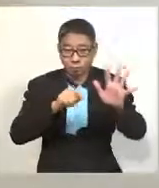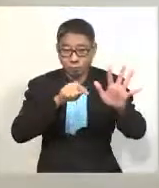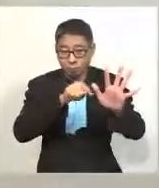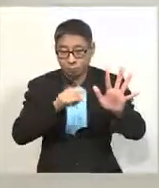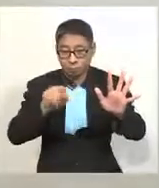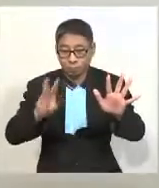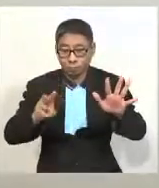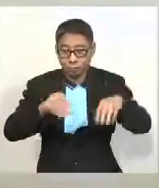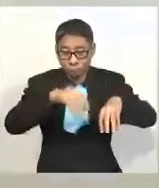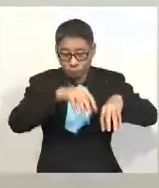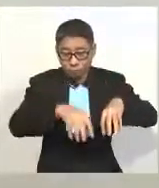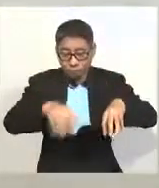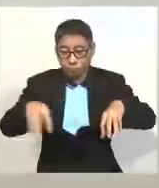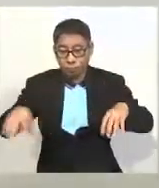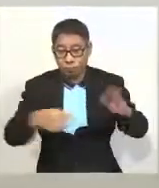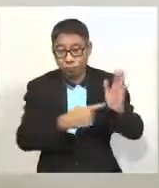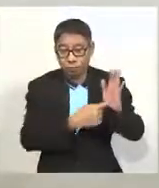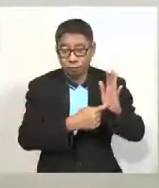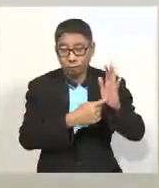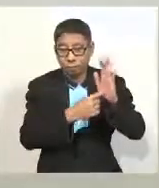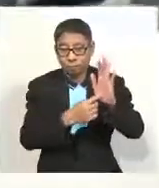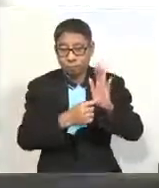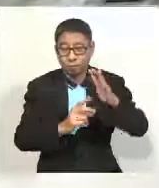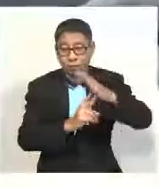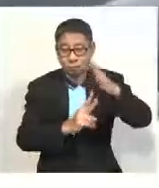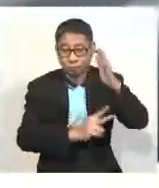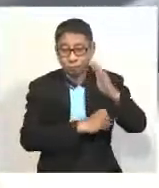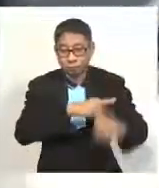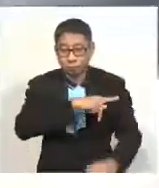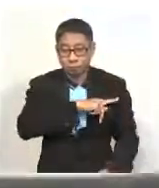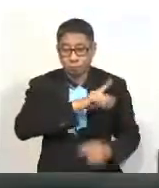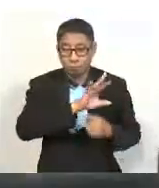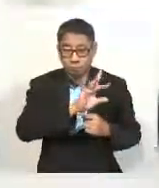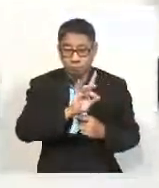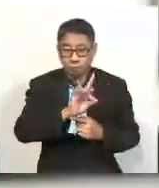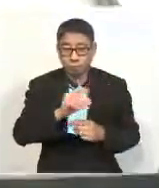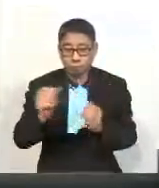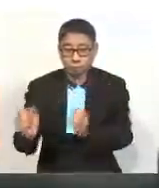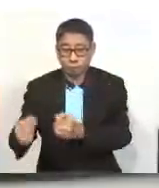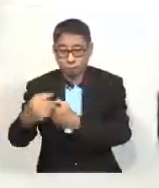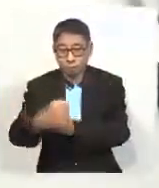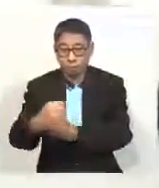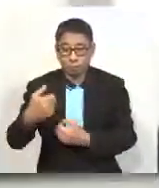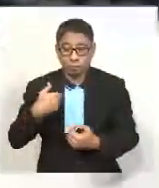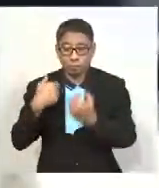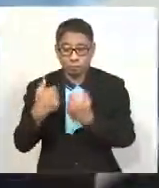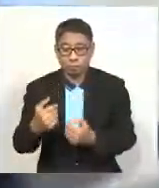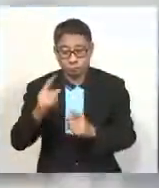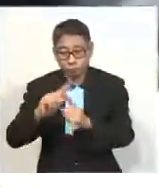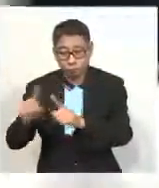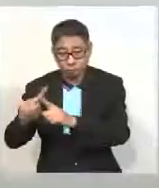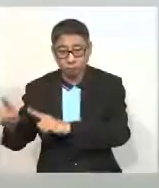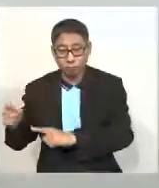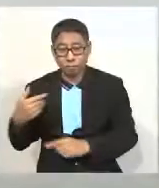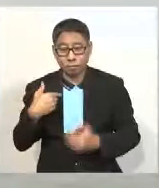จุดอาทิบริเวณสะพานพระราม8สวนสันติชัยปราการสวนนาคาราพิ